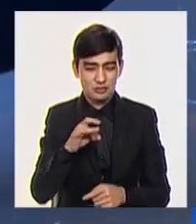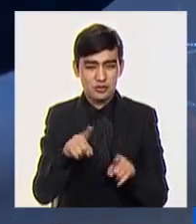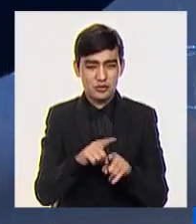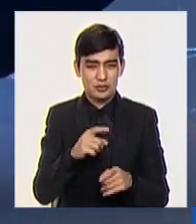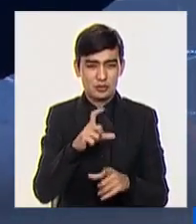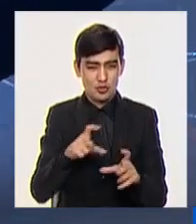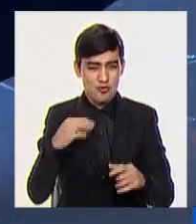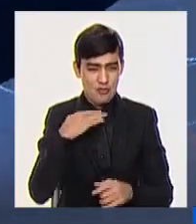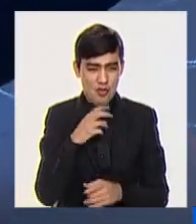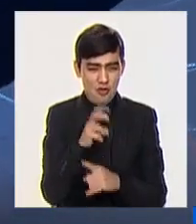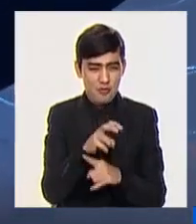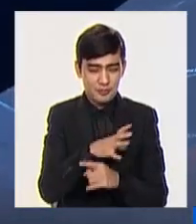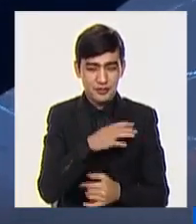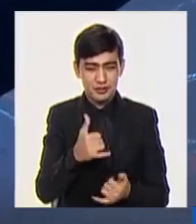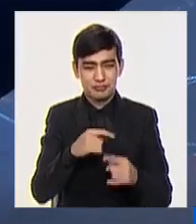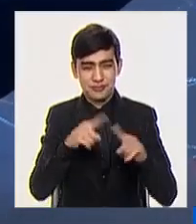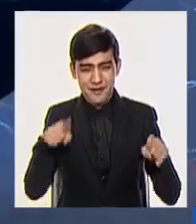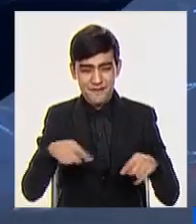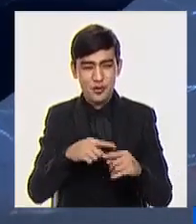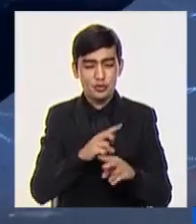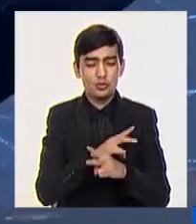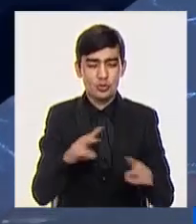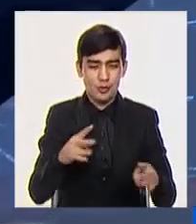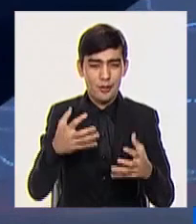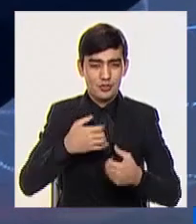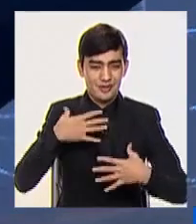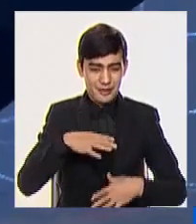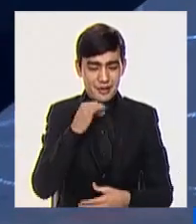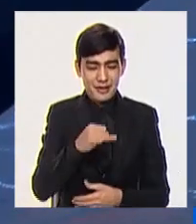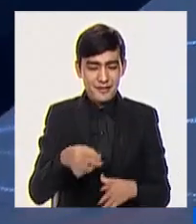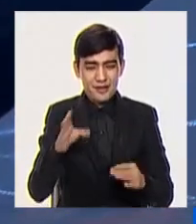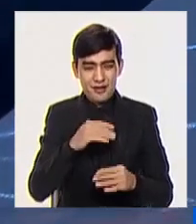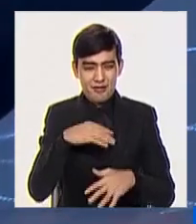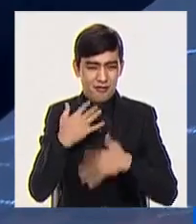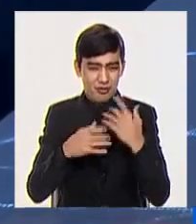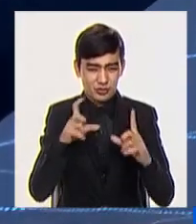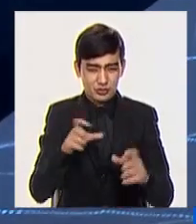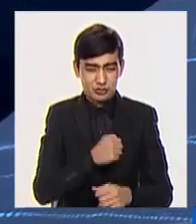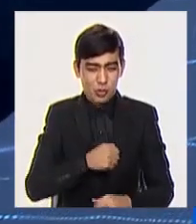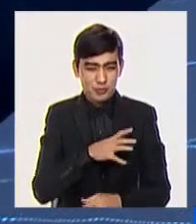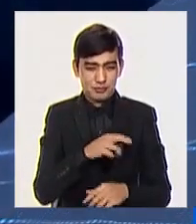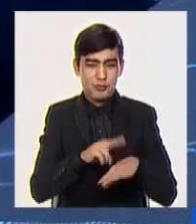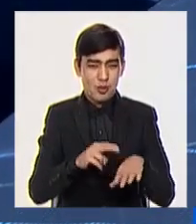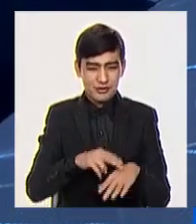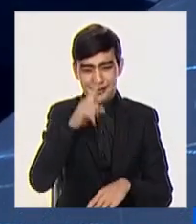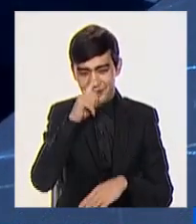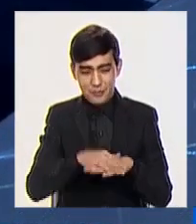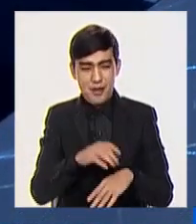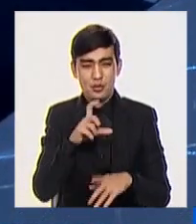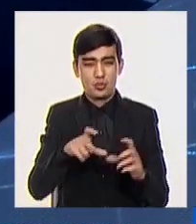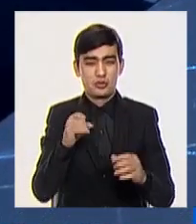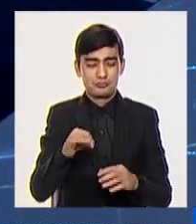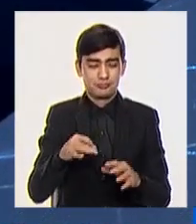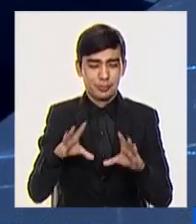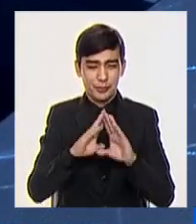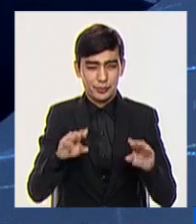чем подарков. В итоге ковры сегодня никто не получил, а разъяренную толпу пришлось успокаивать сотрудникам акимата и полиции.